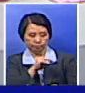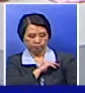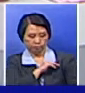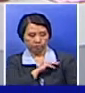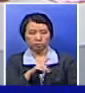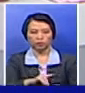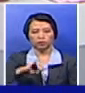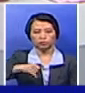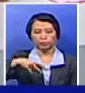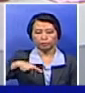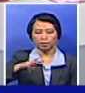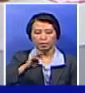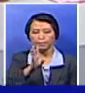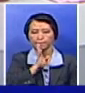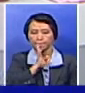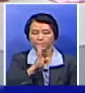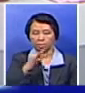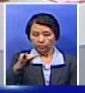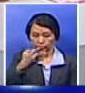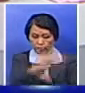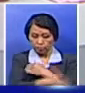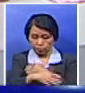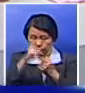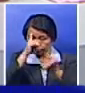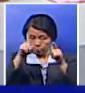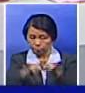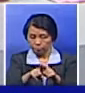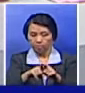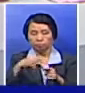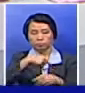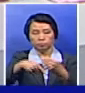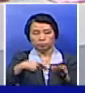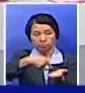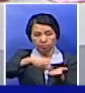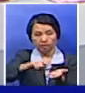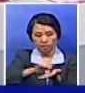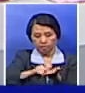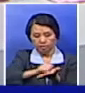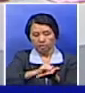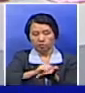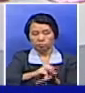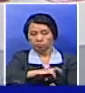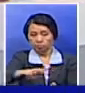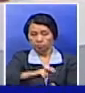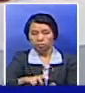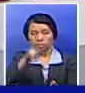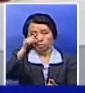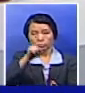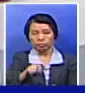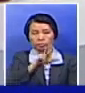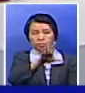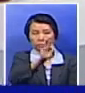Abdul Rahman Dahlan berkata kedua-dua negara mencapai konsensus berhubung pembayaran yuran konsesi nisbah